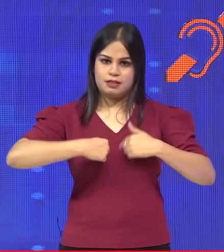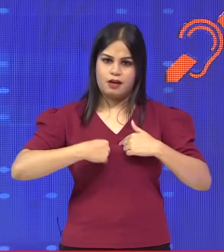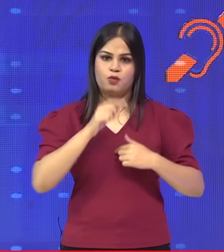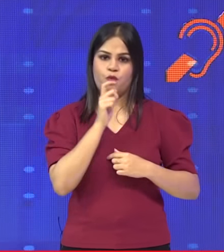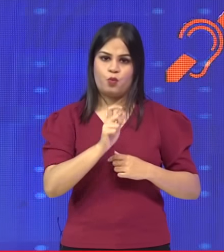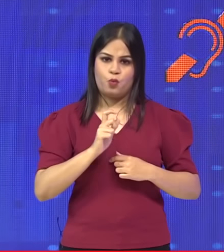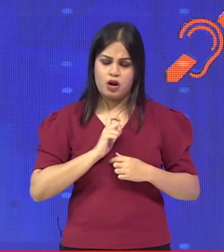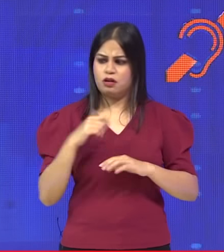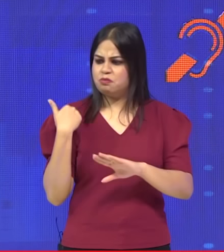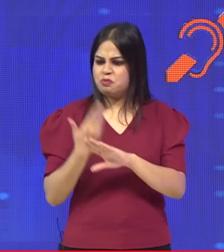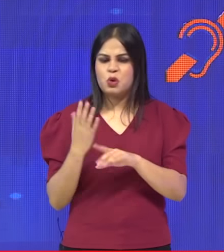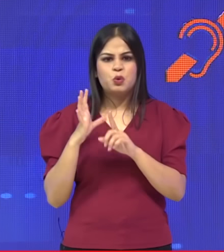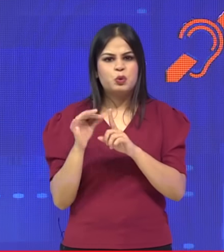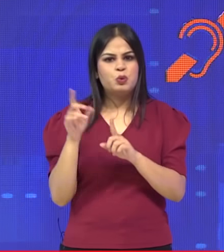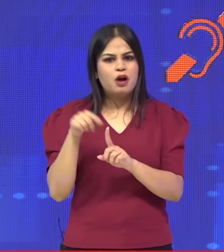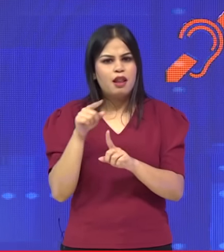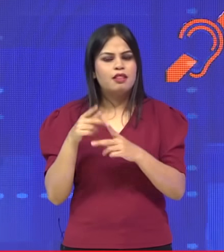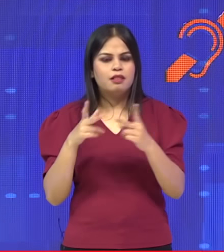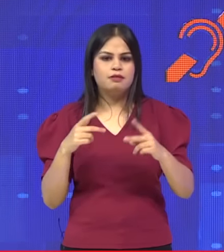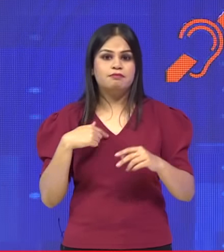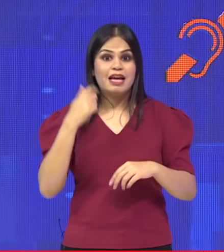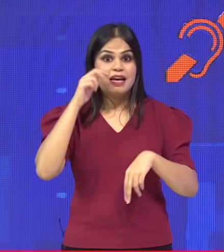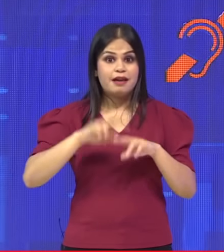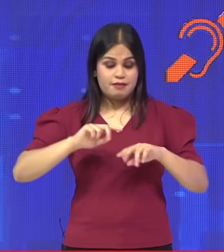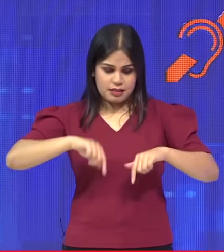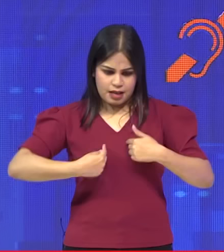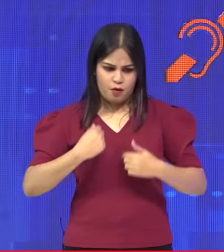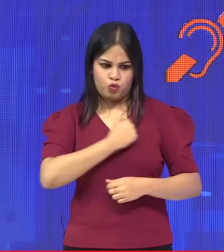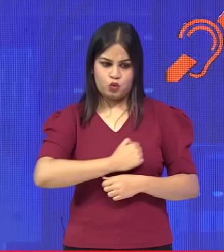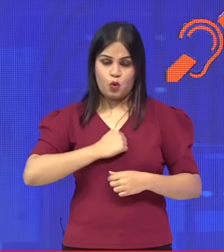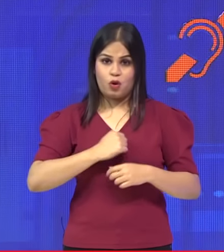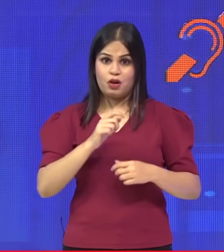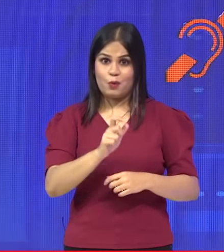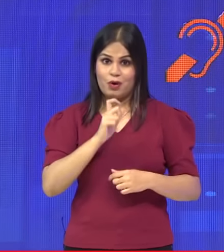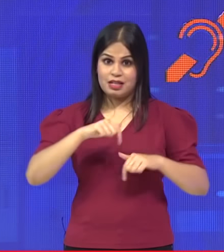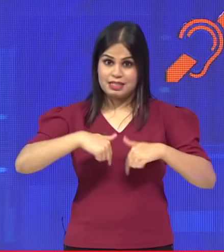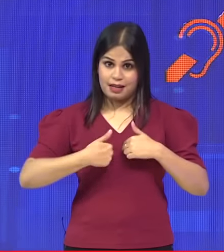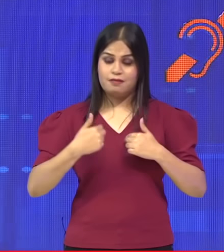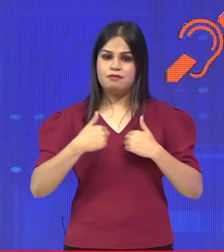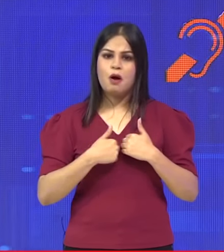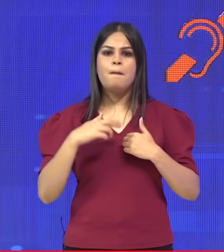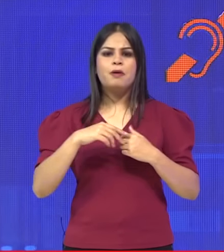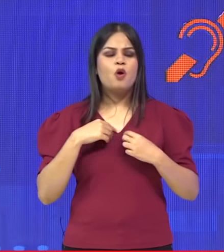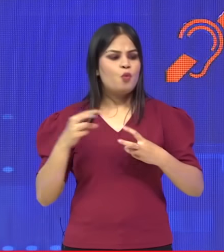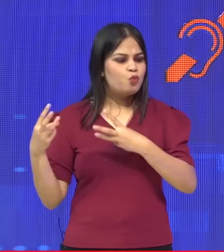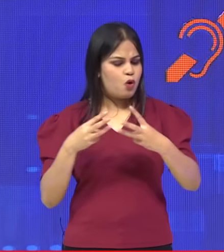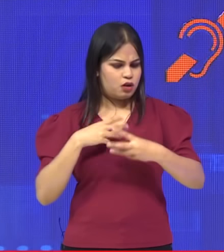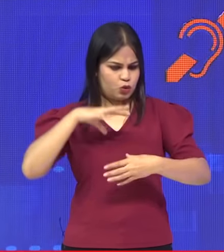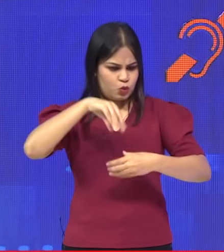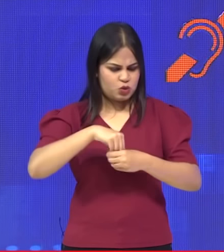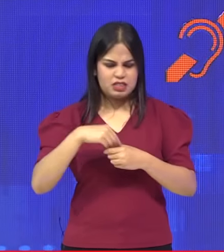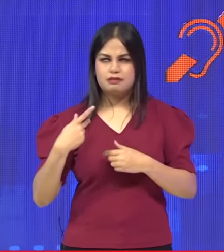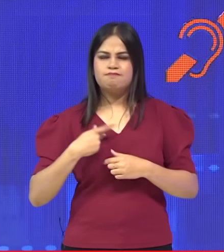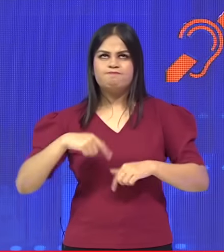जो डी थिंग्स डेट आई हैव दान जब आप खुद अपॉलिजाइज अपने आप से करते हैं और खुद एक वार एक संघर्ष पे जाते हैं अपने आप से